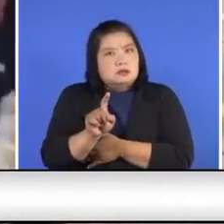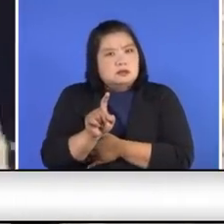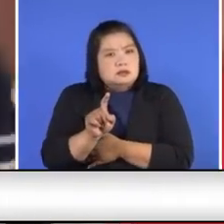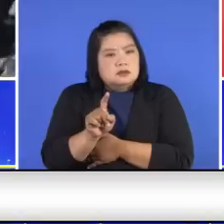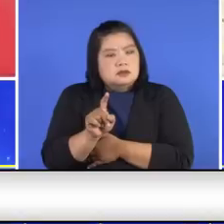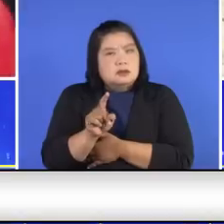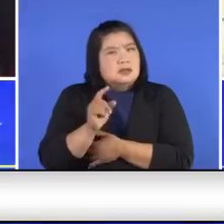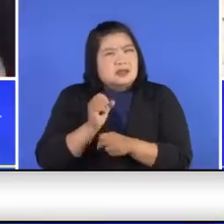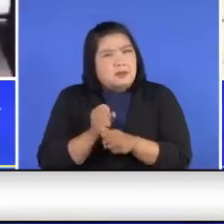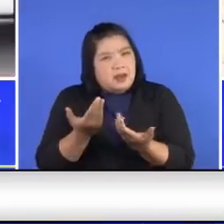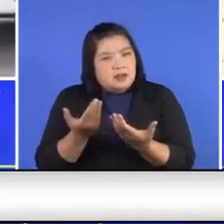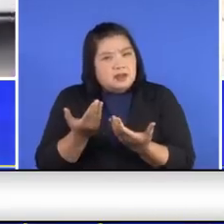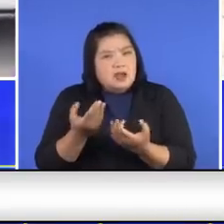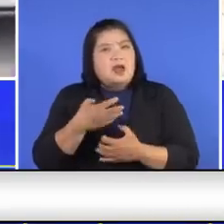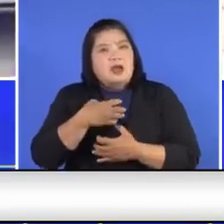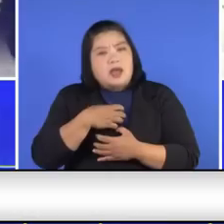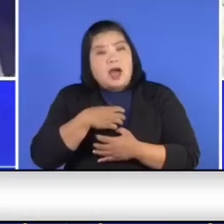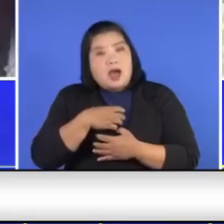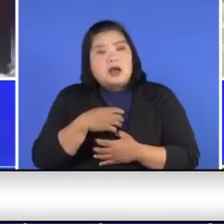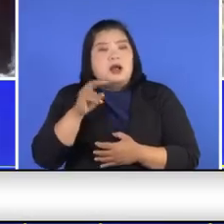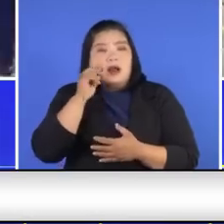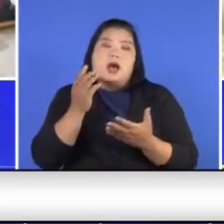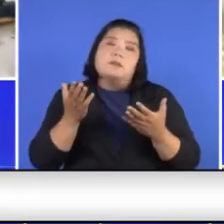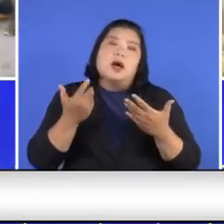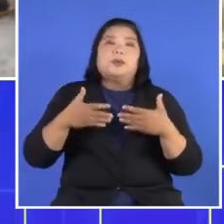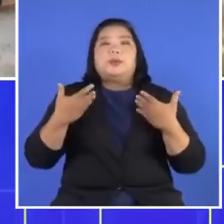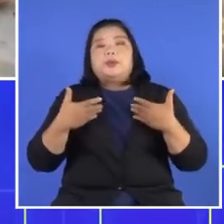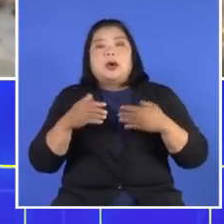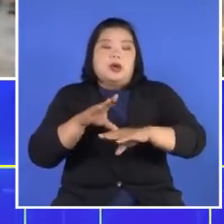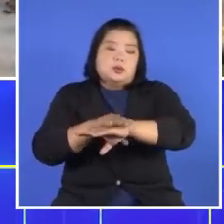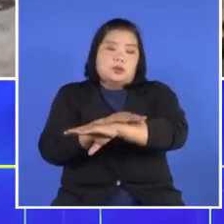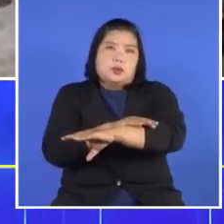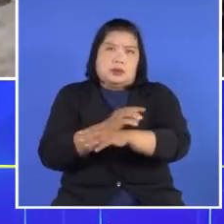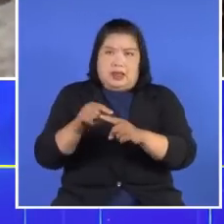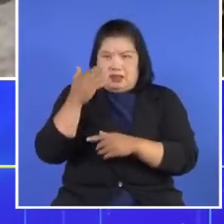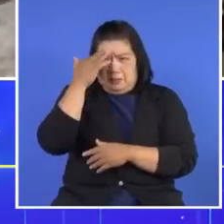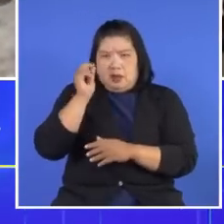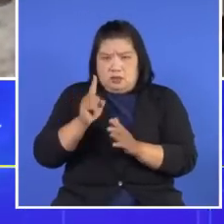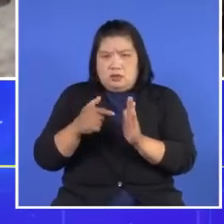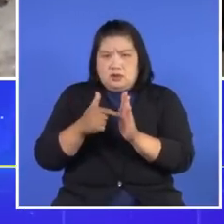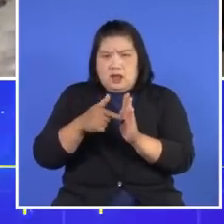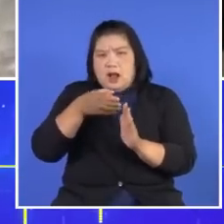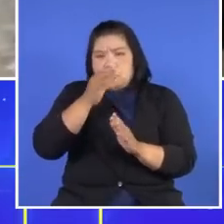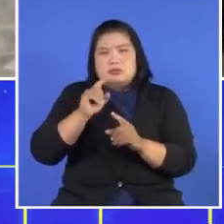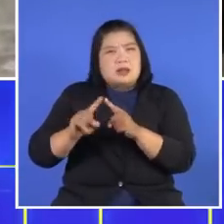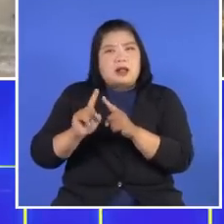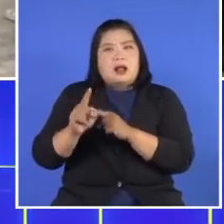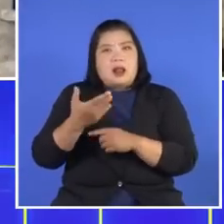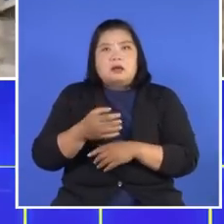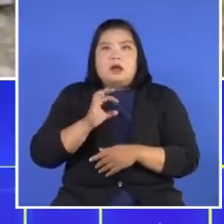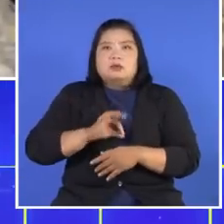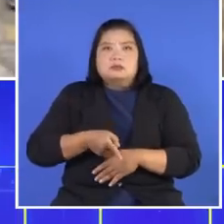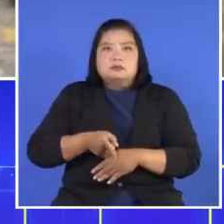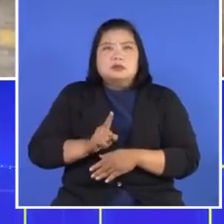ต้องโดบยาด้วยหรอ ทำไมทำไมต้องกินยาโดบมันเกี่ยวอะไรเนี่ยแล้วกินเกินขนาดด้วย ฟิ